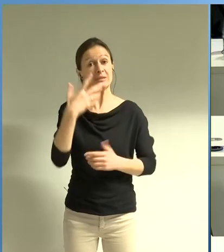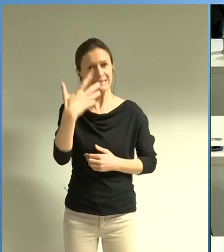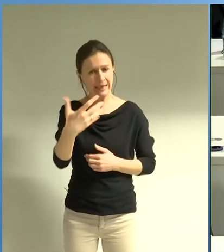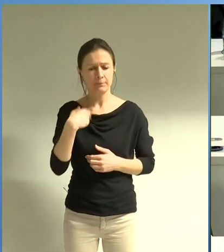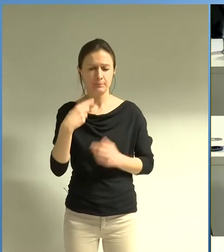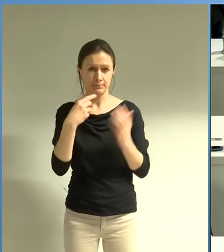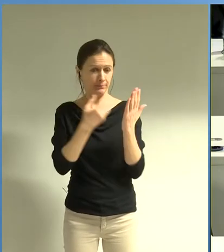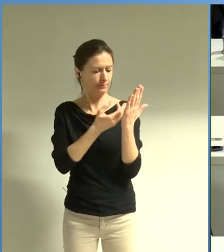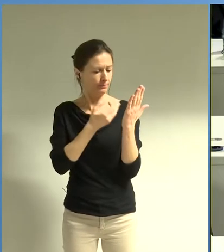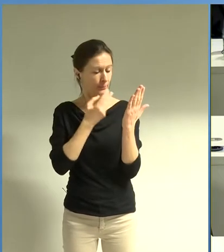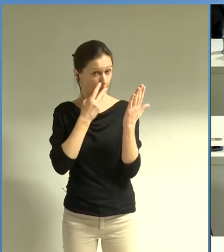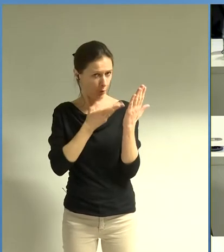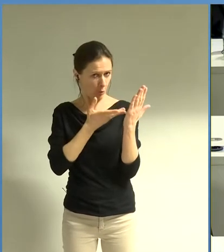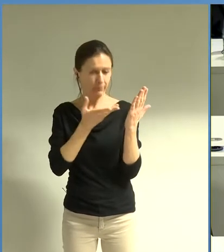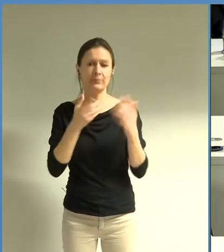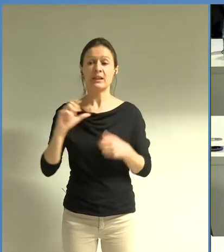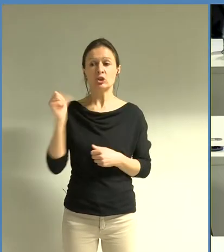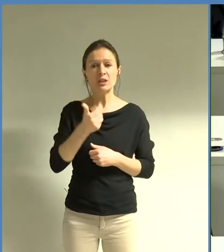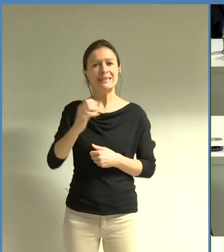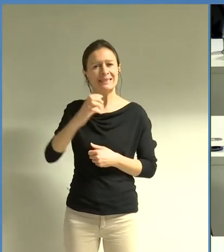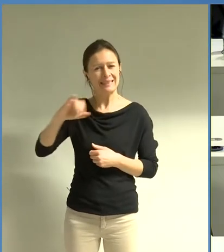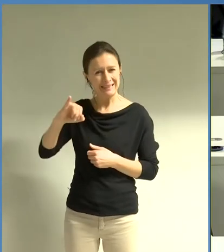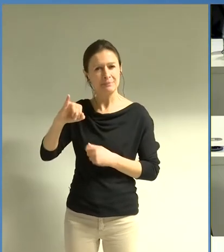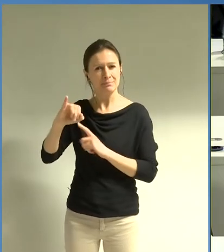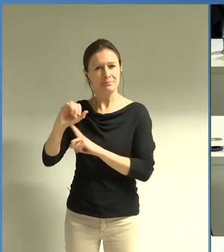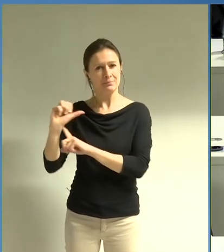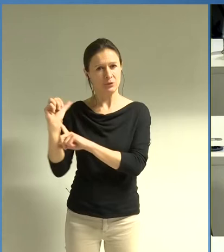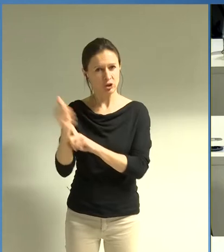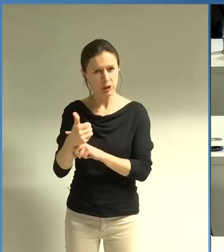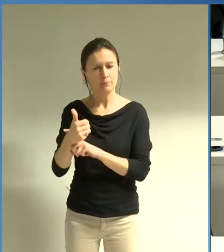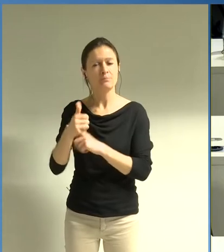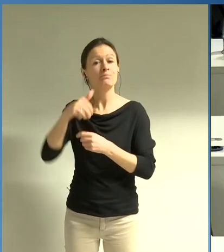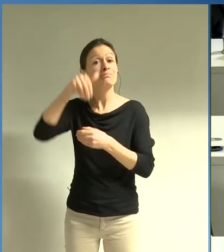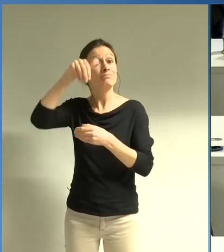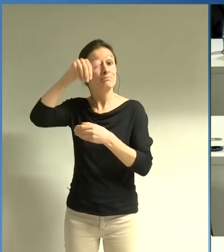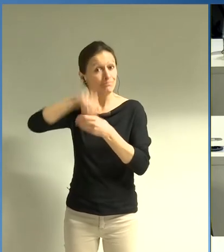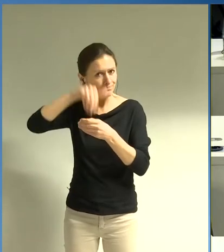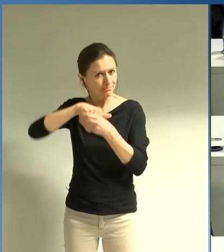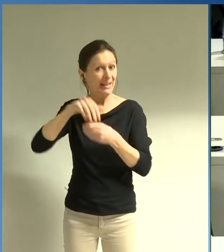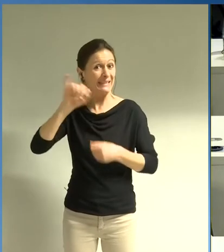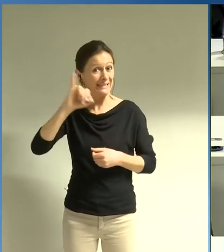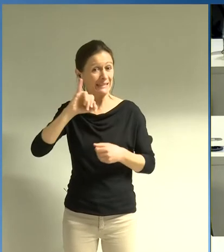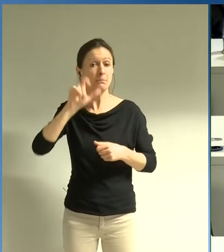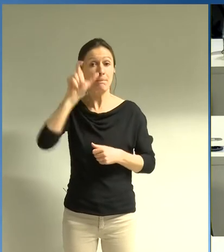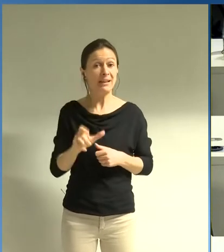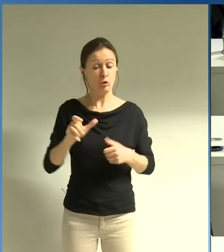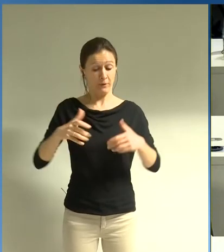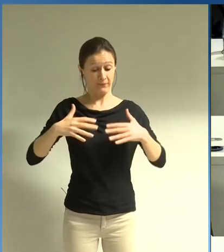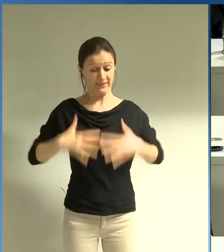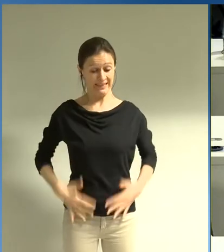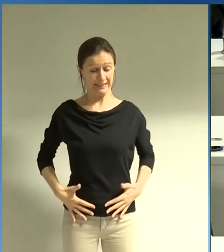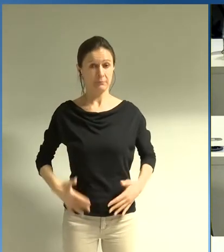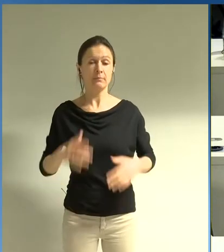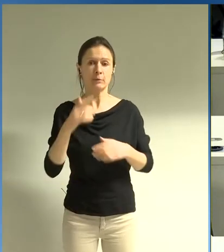citoyen indépendant de territoire est uniquement composée par des personnes physiques d'ailleurs au passage il ya une faute pas ce qui